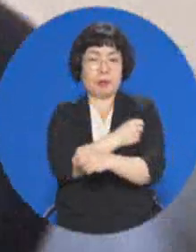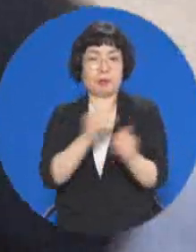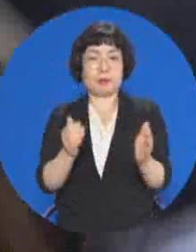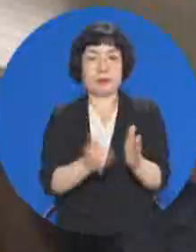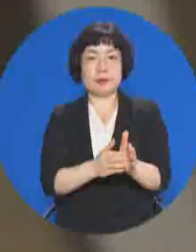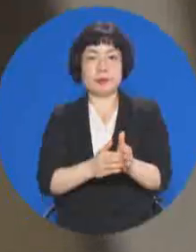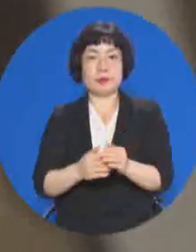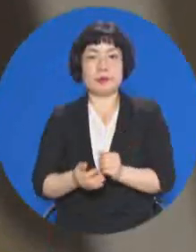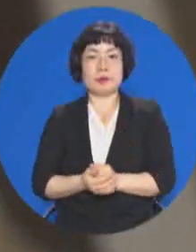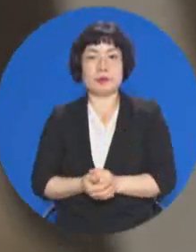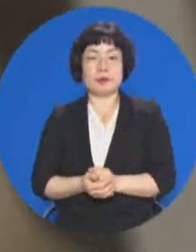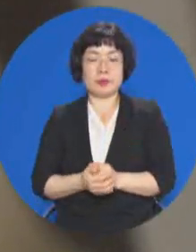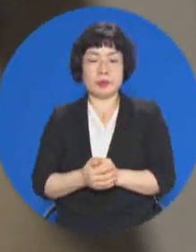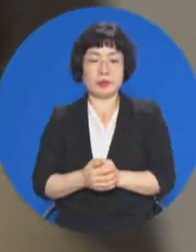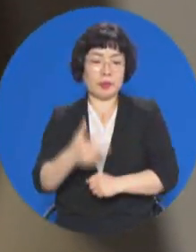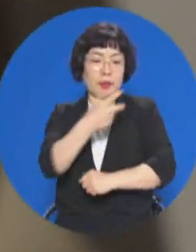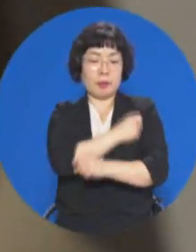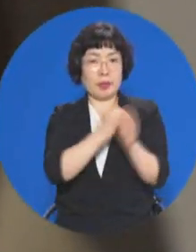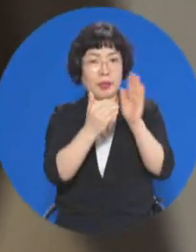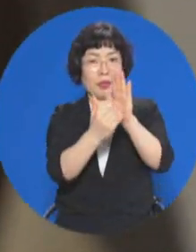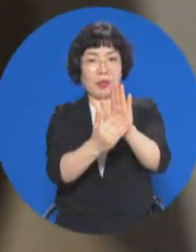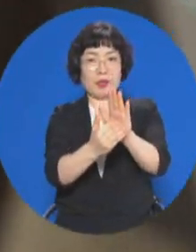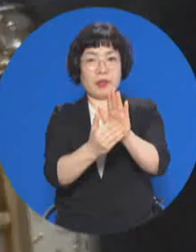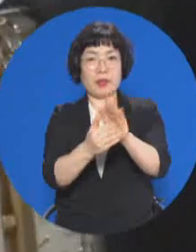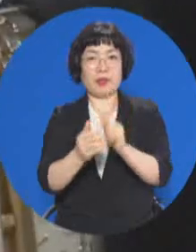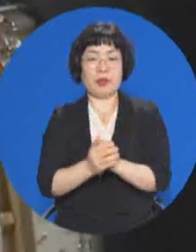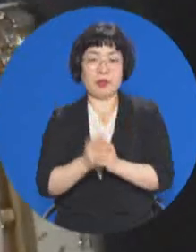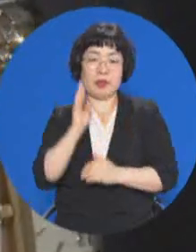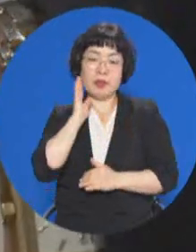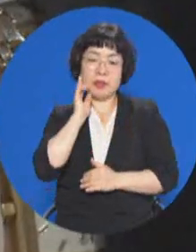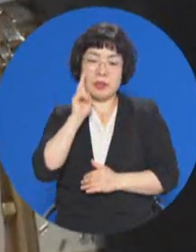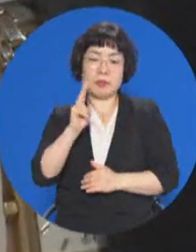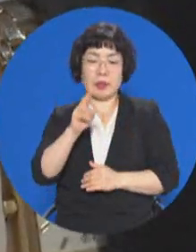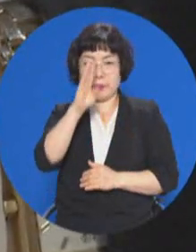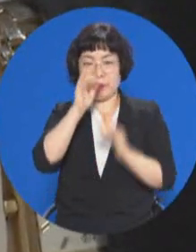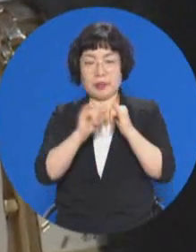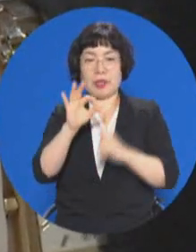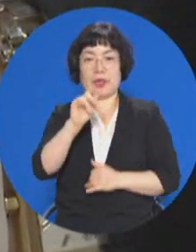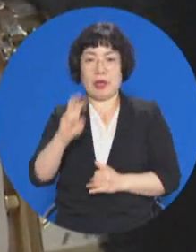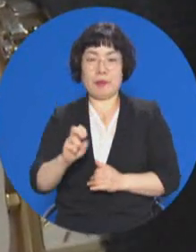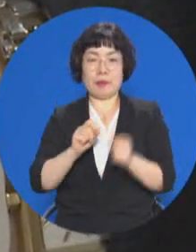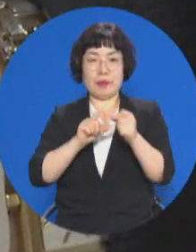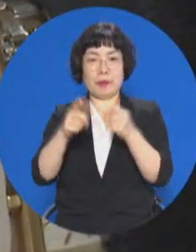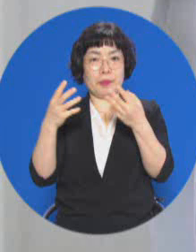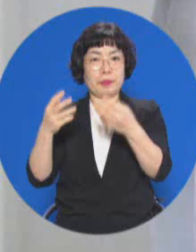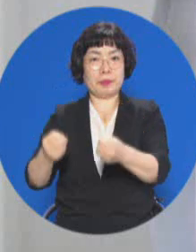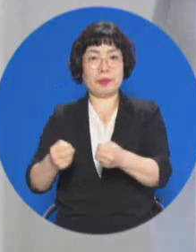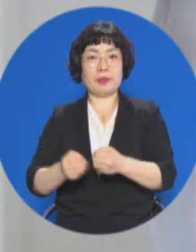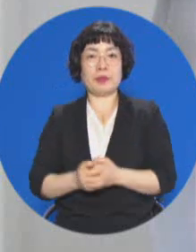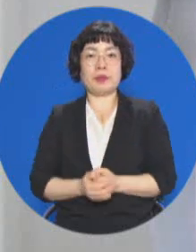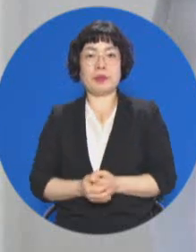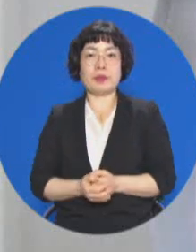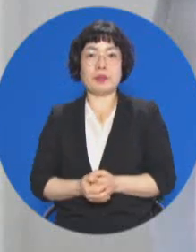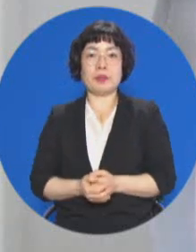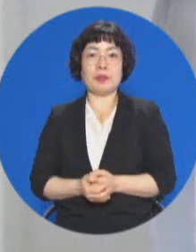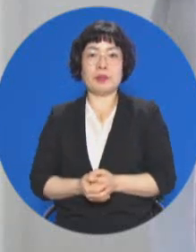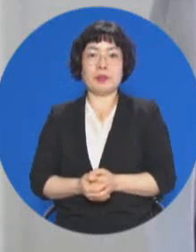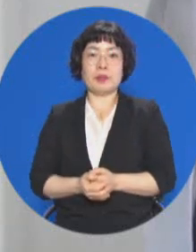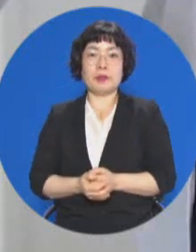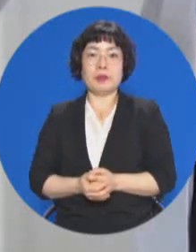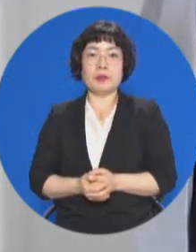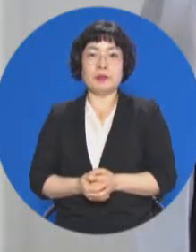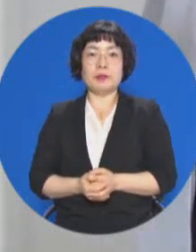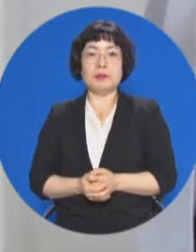동의했습니다. 접종에 동의하지 않은 대상자는 암 등 지병 환자가 대부분이었습니다. MBC 뉴스